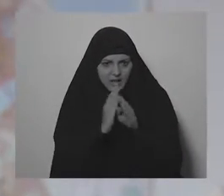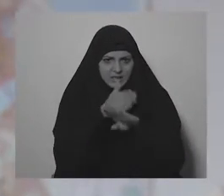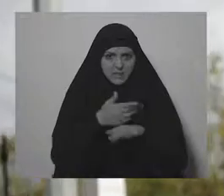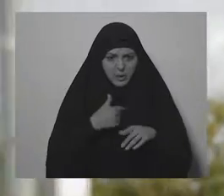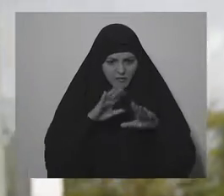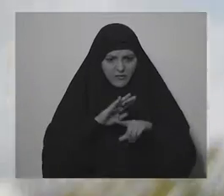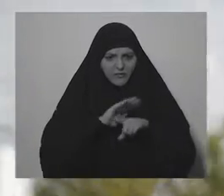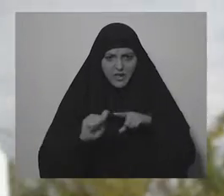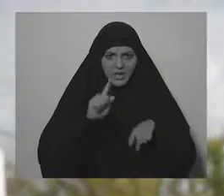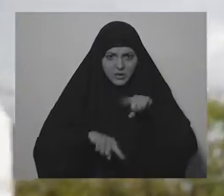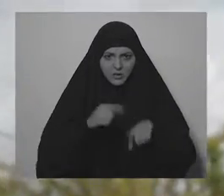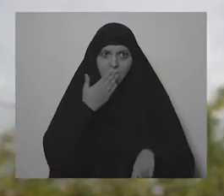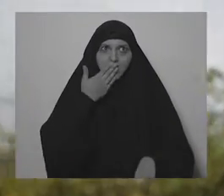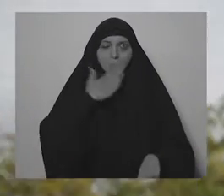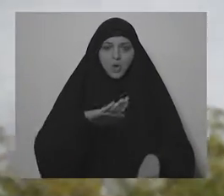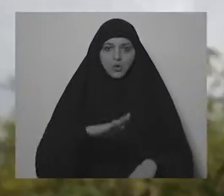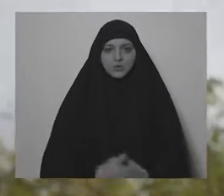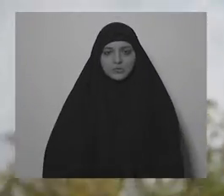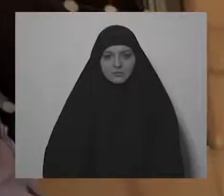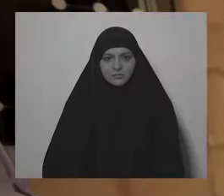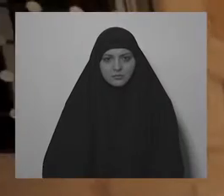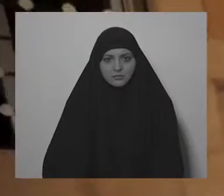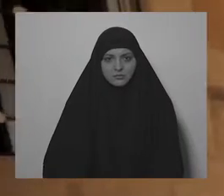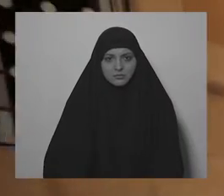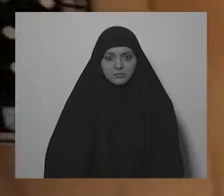الإعاقة، باش نعمل حاجة مخير من اللي كنت نتوقعها.